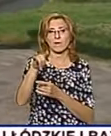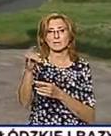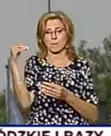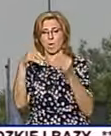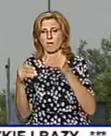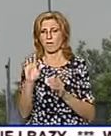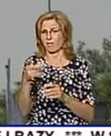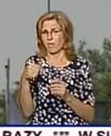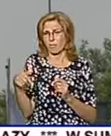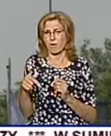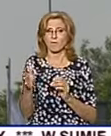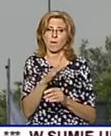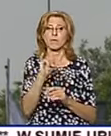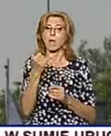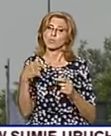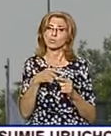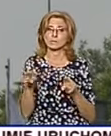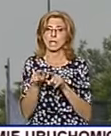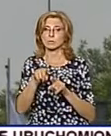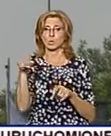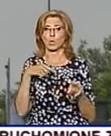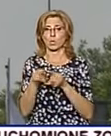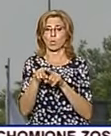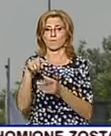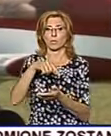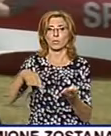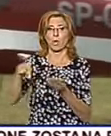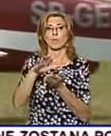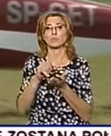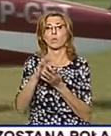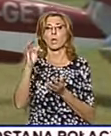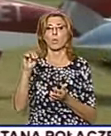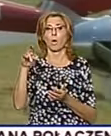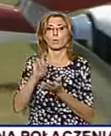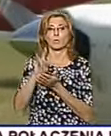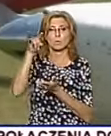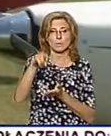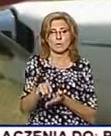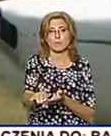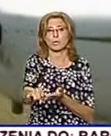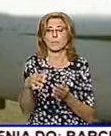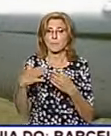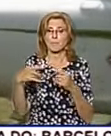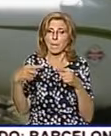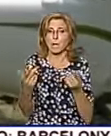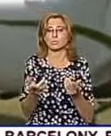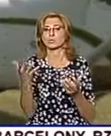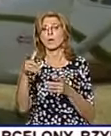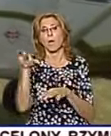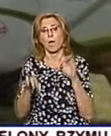wprowadzić zagadnienia jednolitego poruszania się w tak zwanym kręgu, czyli torze podchodzenia samolotu do lądowania. Wnioski z